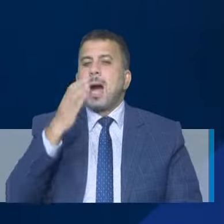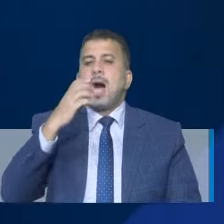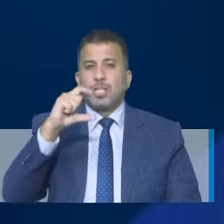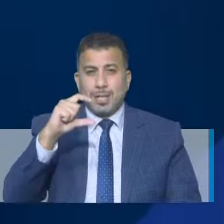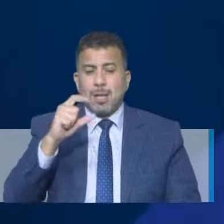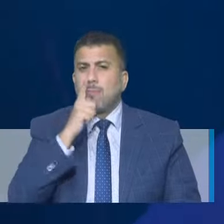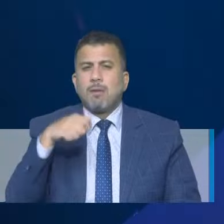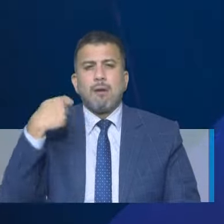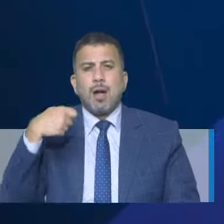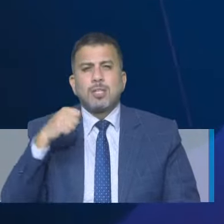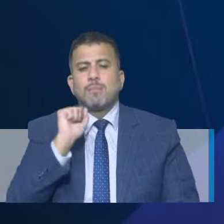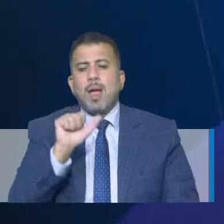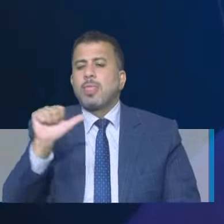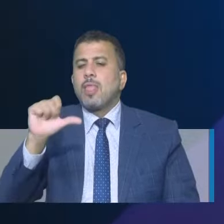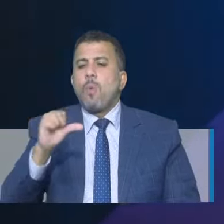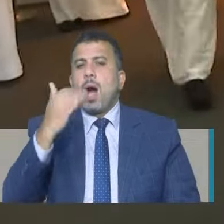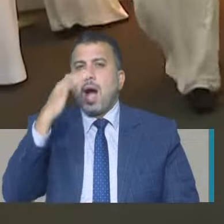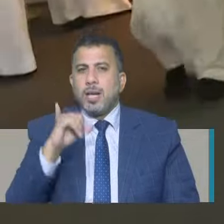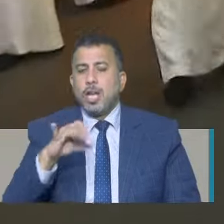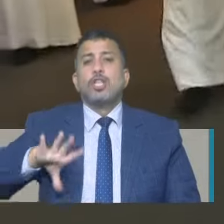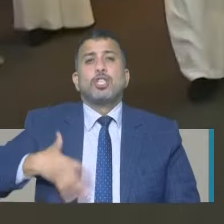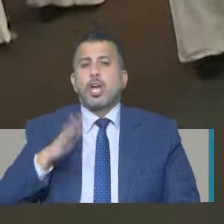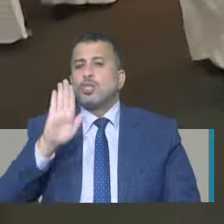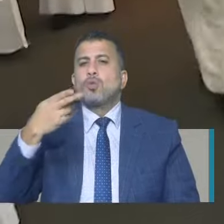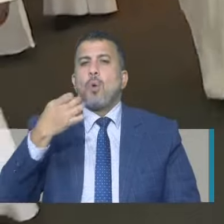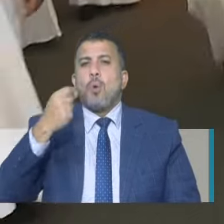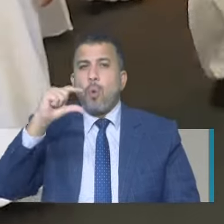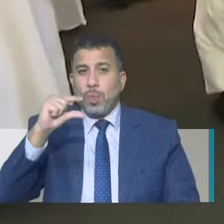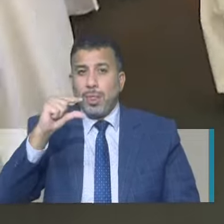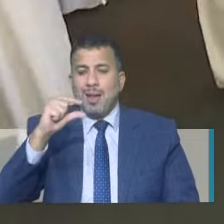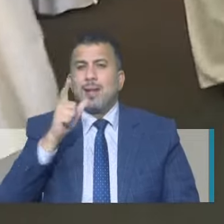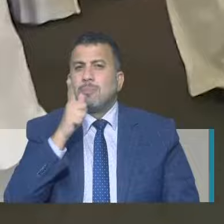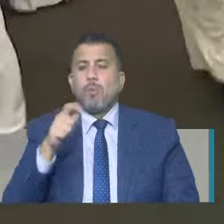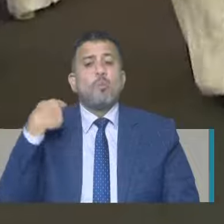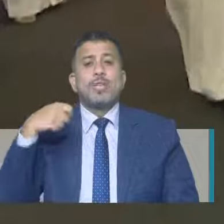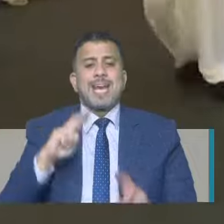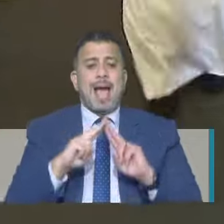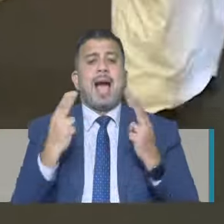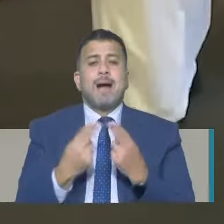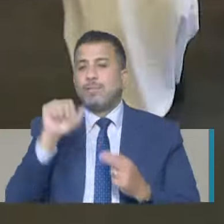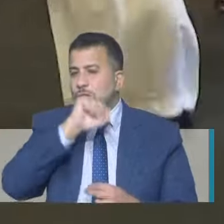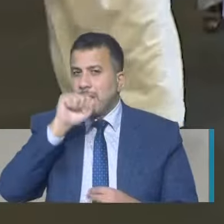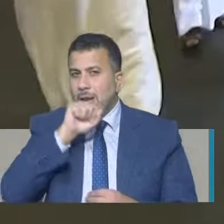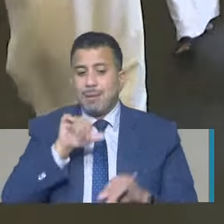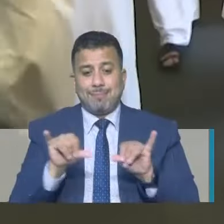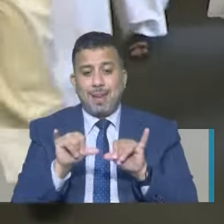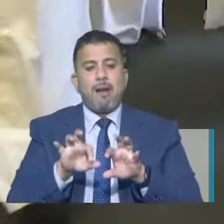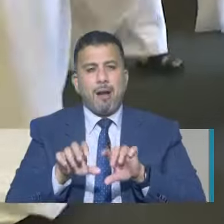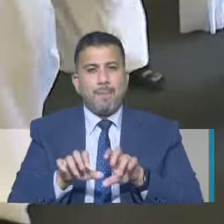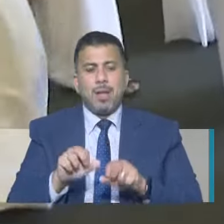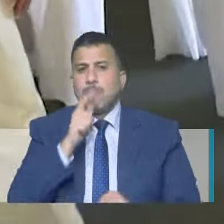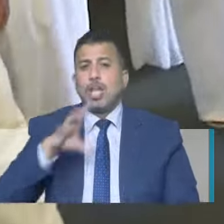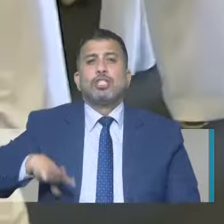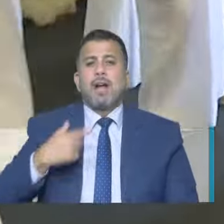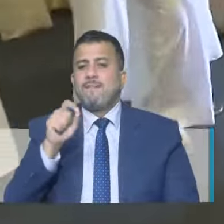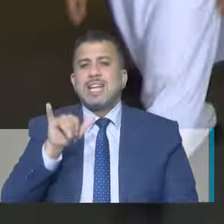القاسمي رئيس دائره شؤون الضواحي والشيخ سعود بن سلطان بن محمد القاسمي مدير عام الشارقه الرقميه والشيخ